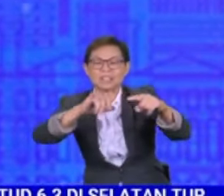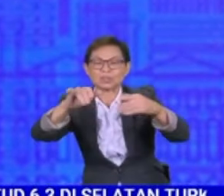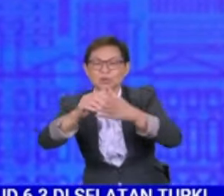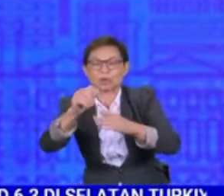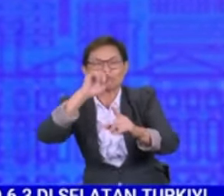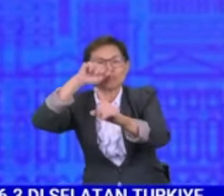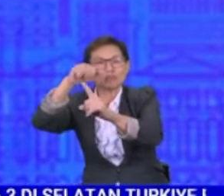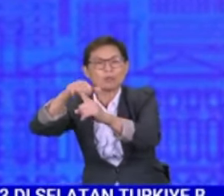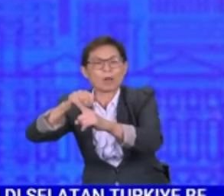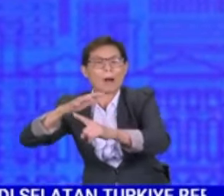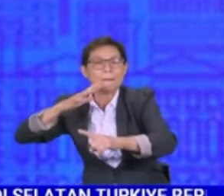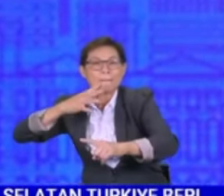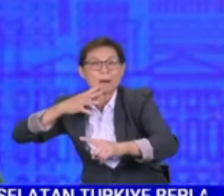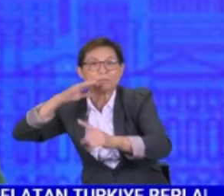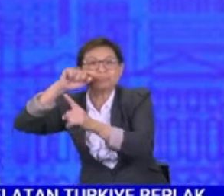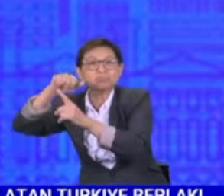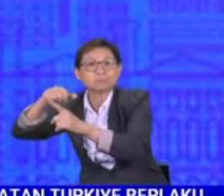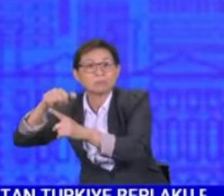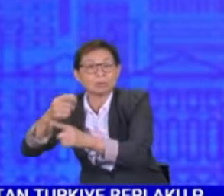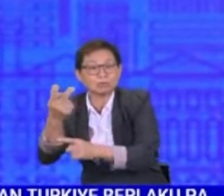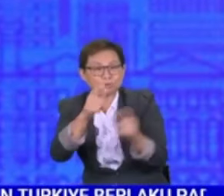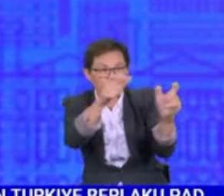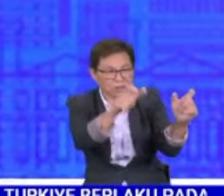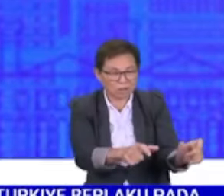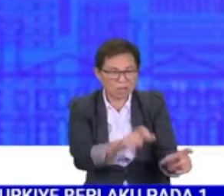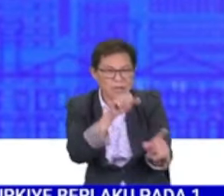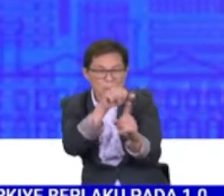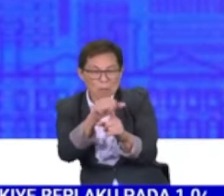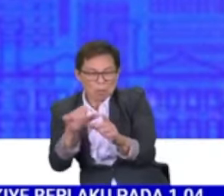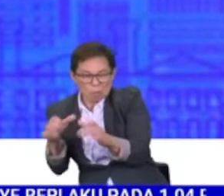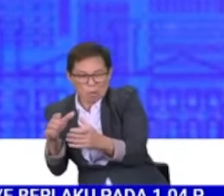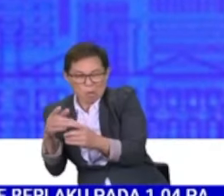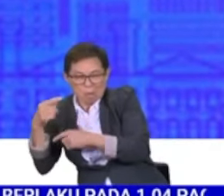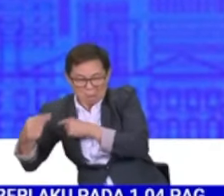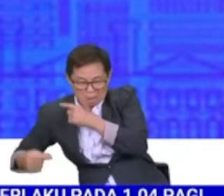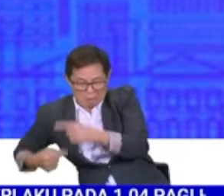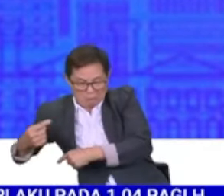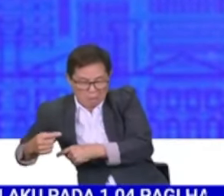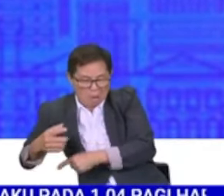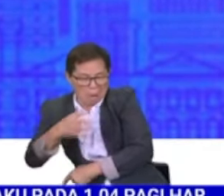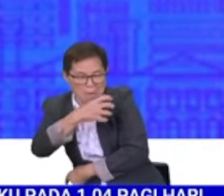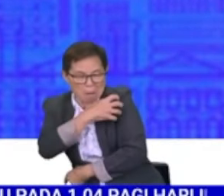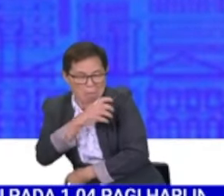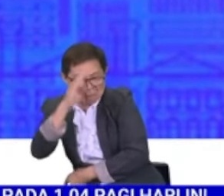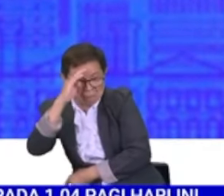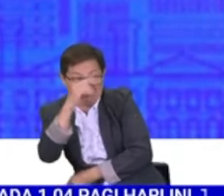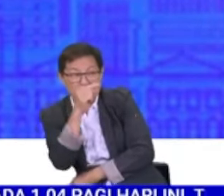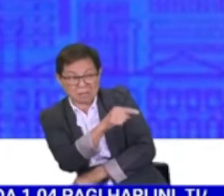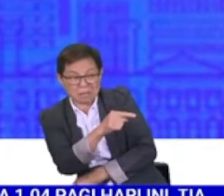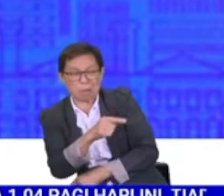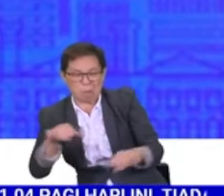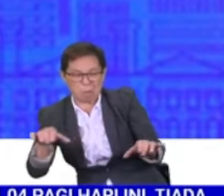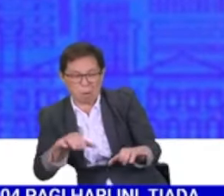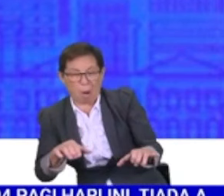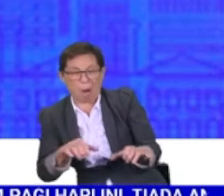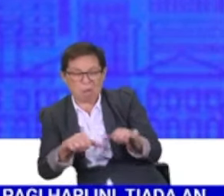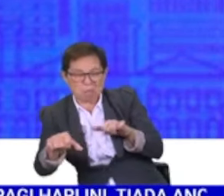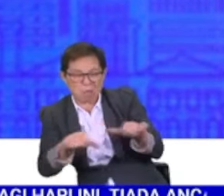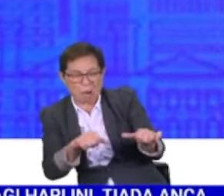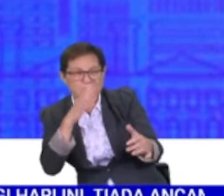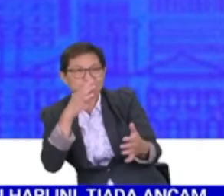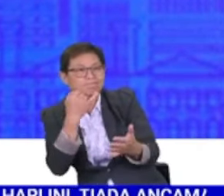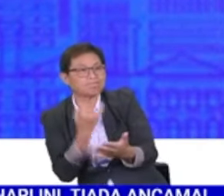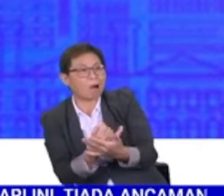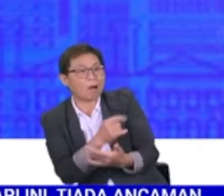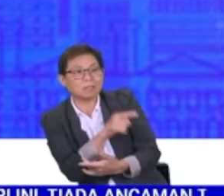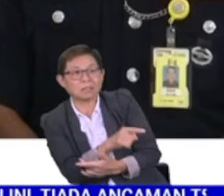talian Macau Scam. Kedua-dua mereka ditipu sindiket yang menyamar sebagai pihak berkuasa mendakwa mereka ada melakukan aktiviti